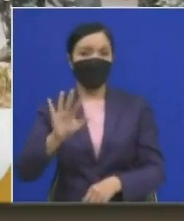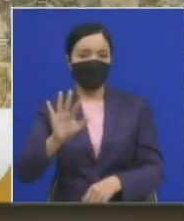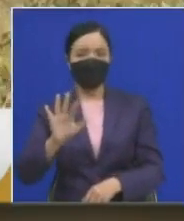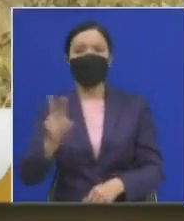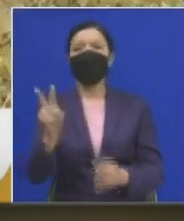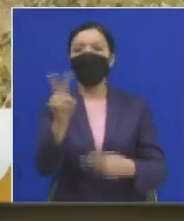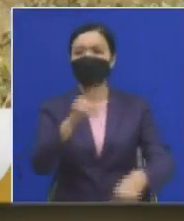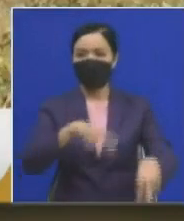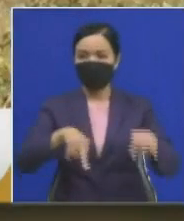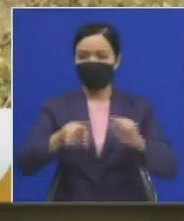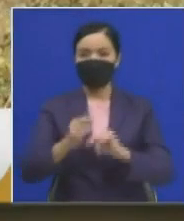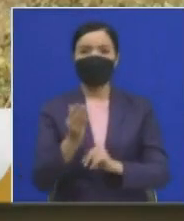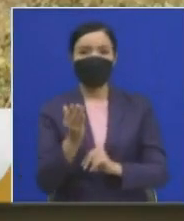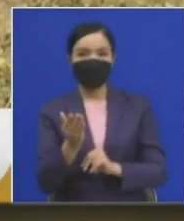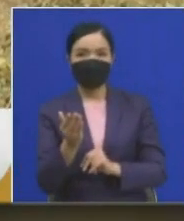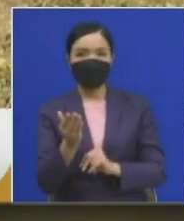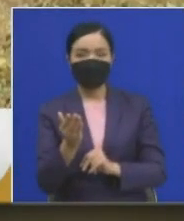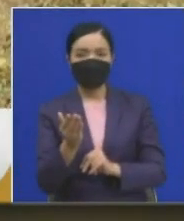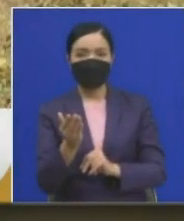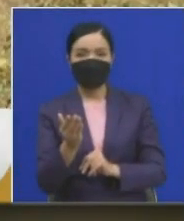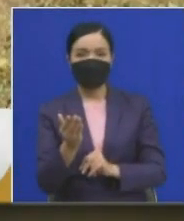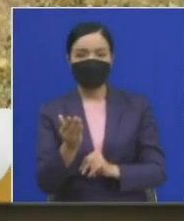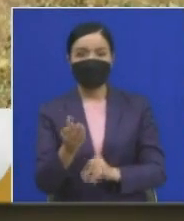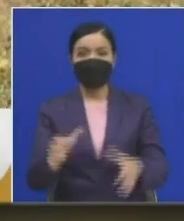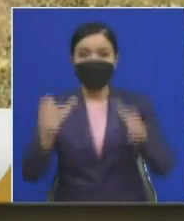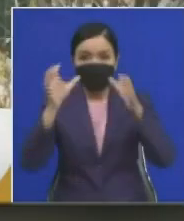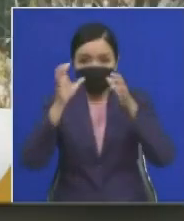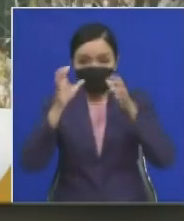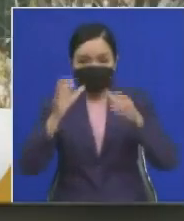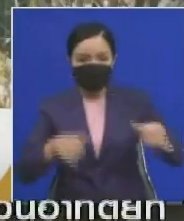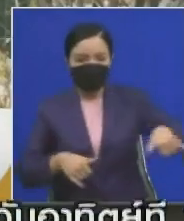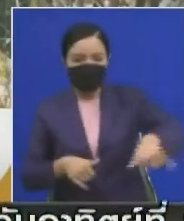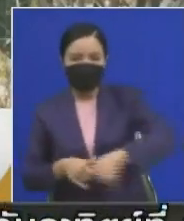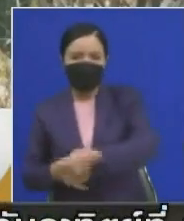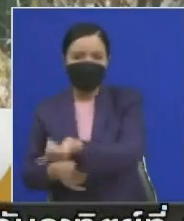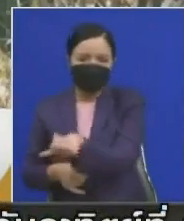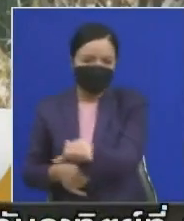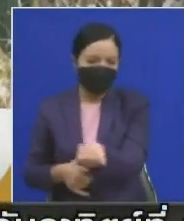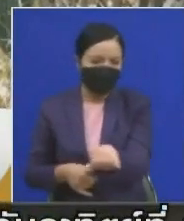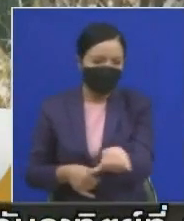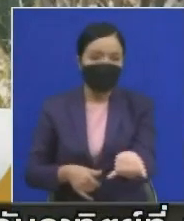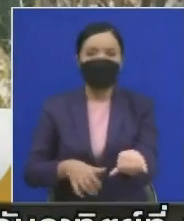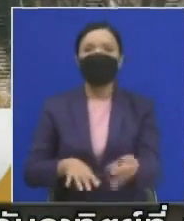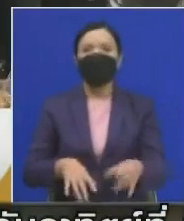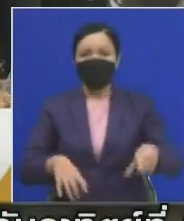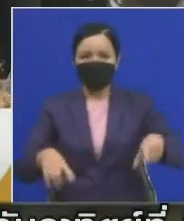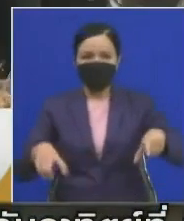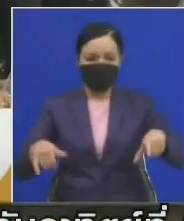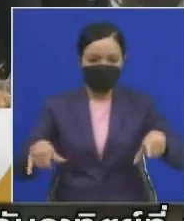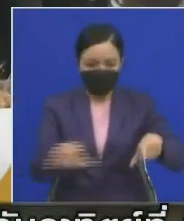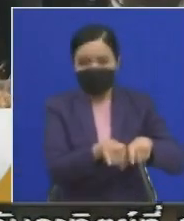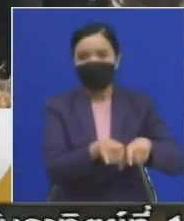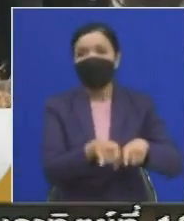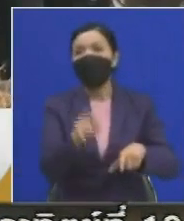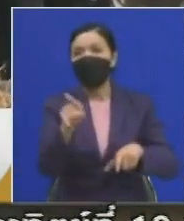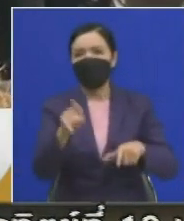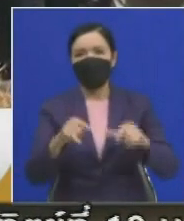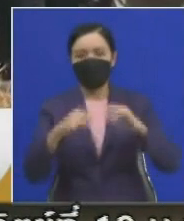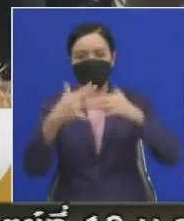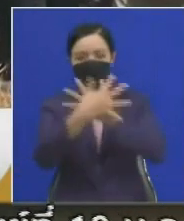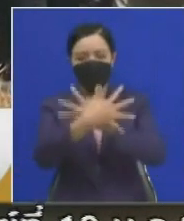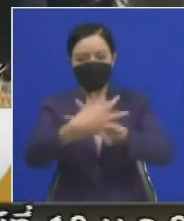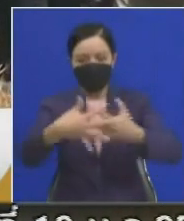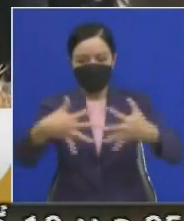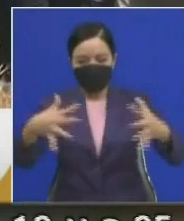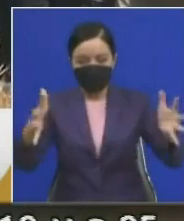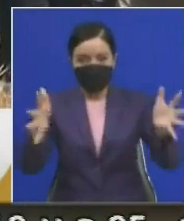ตรวจสอบพื้นที่ทมีกบดักอยู่ เสอโครงมัเดินย้อนเสืนทางมา แล้วตดกัดกเจ้นะที่จึงวางยาสล